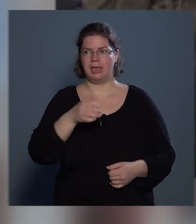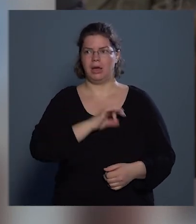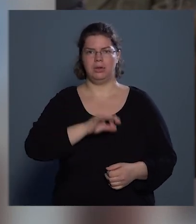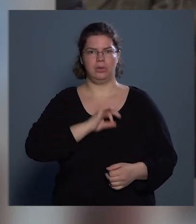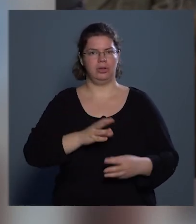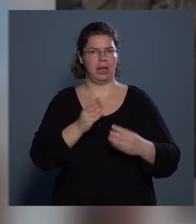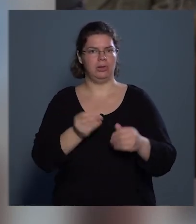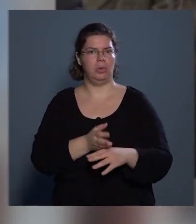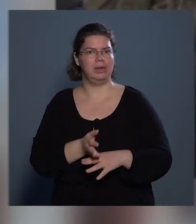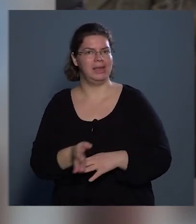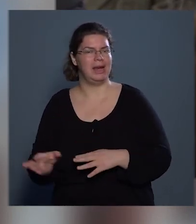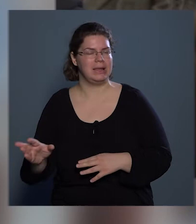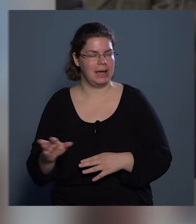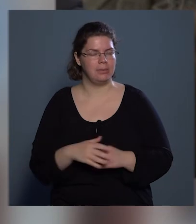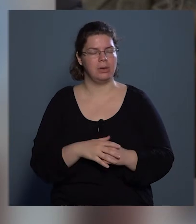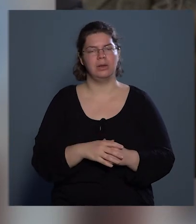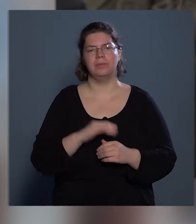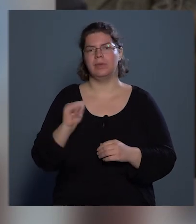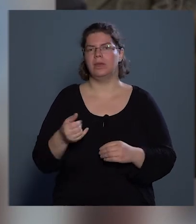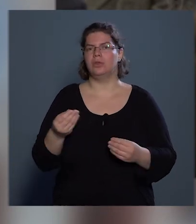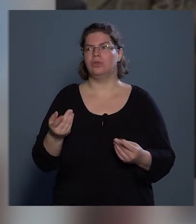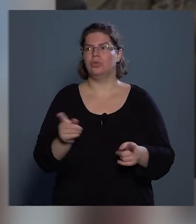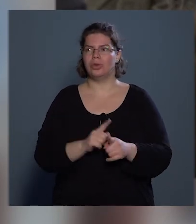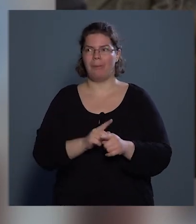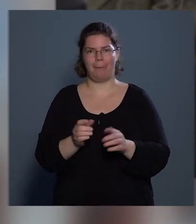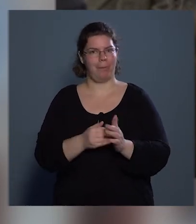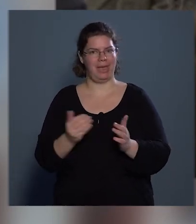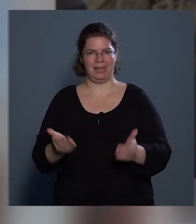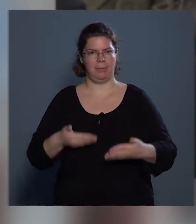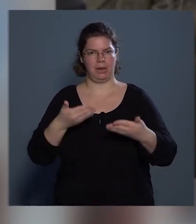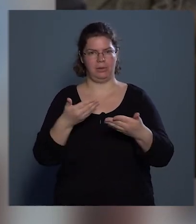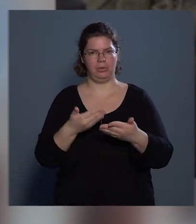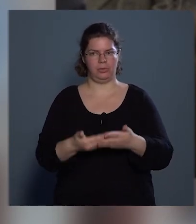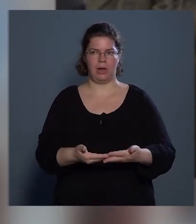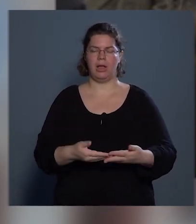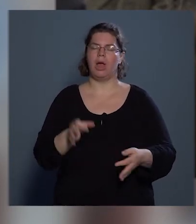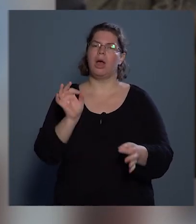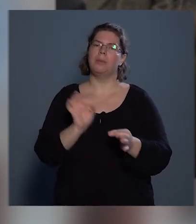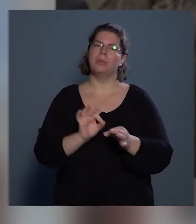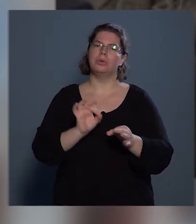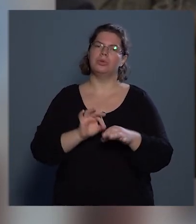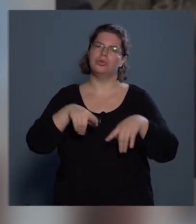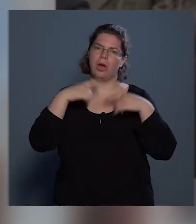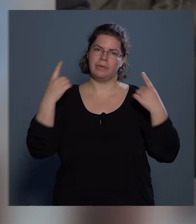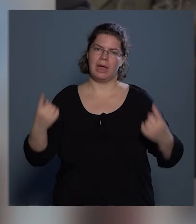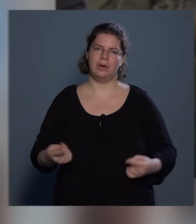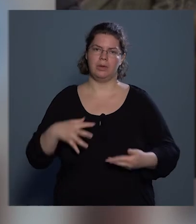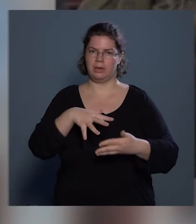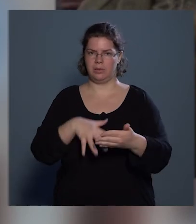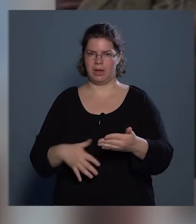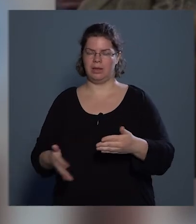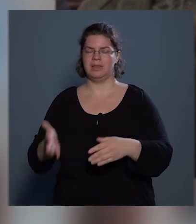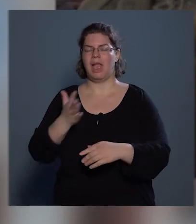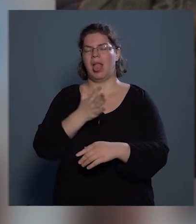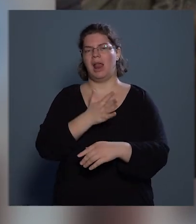irányába, és ugyan még nem került föl a pontos határozat szövege az előző testületi ülésről,